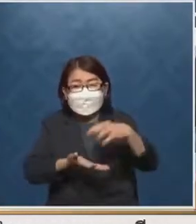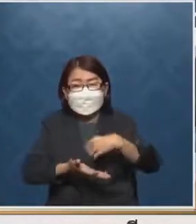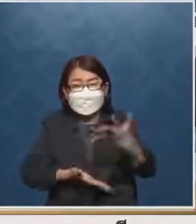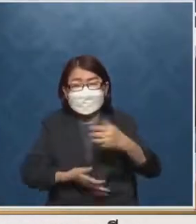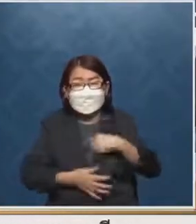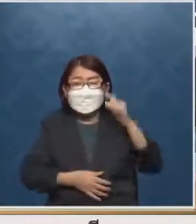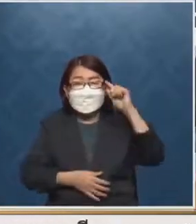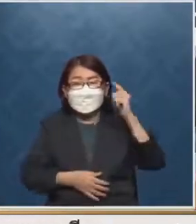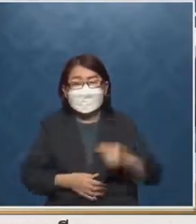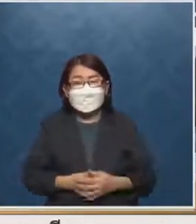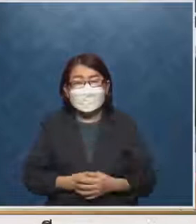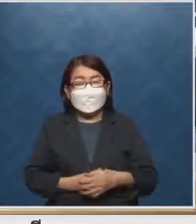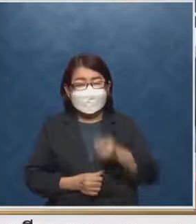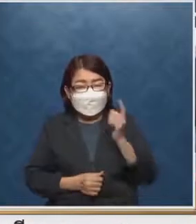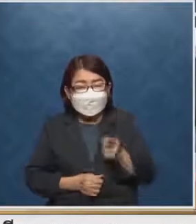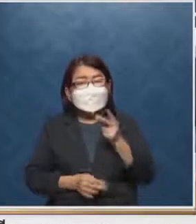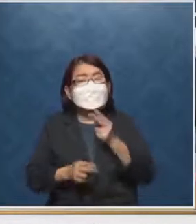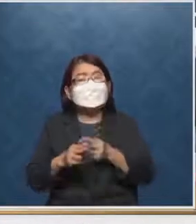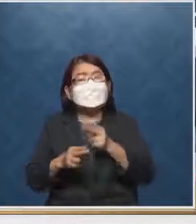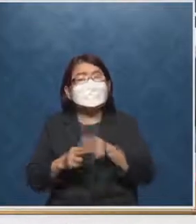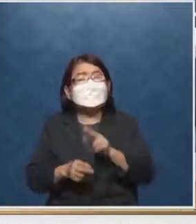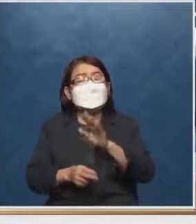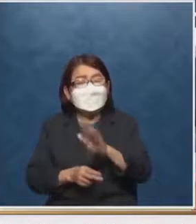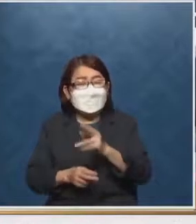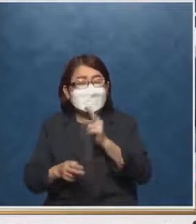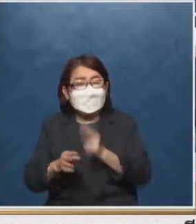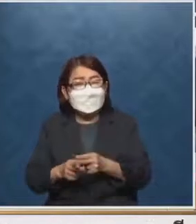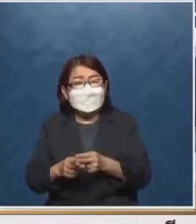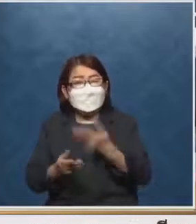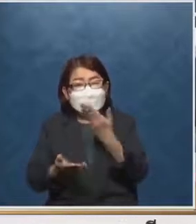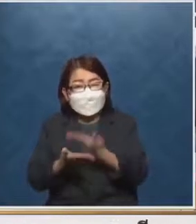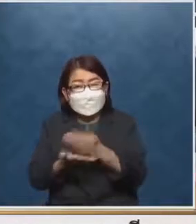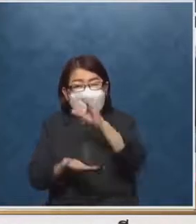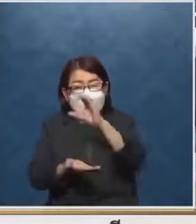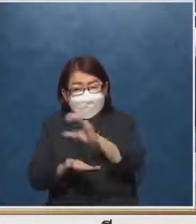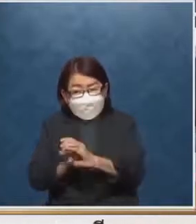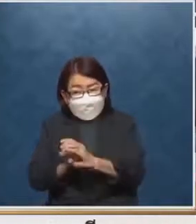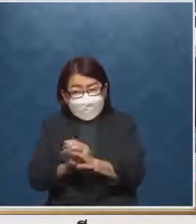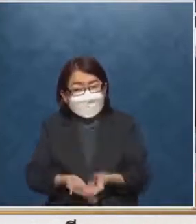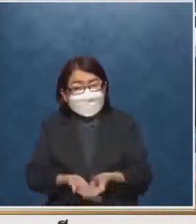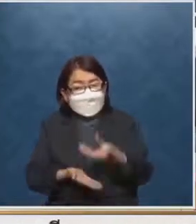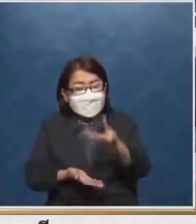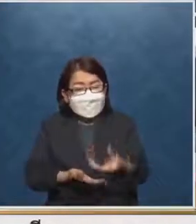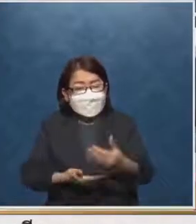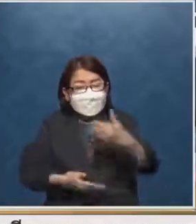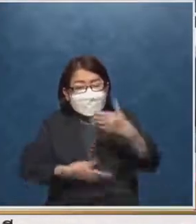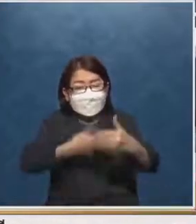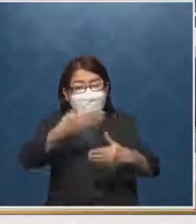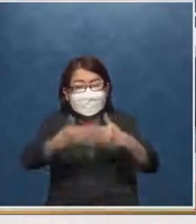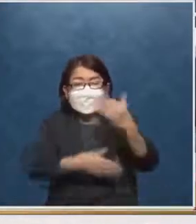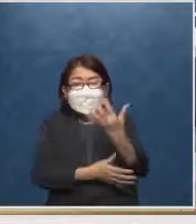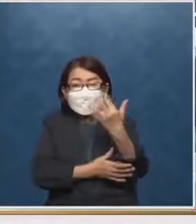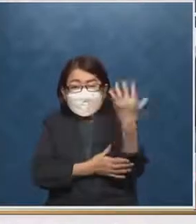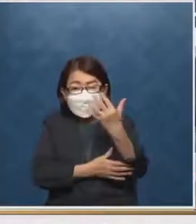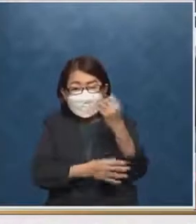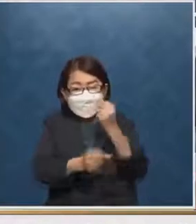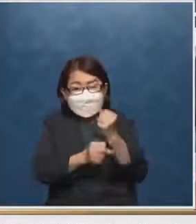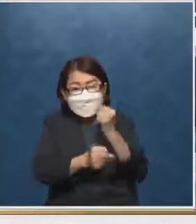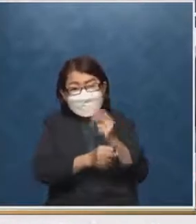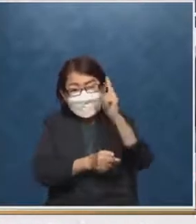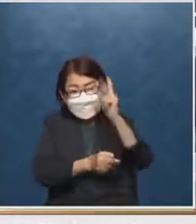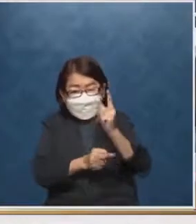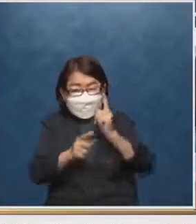ของท่านนี่ชื่อก็บอกแล้วว่ากองทุนพัฒนาสื่อปลอดภัยและสร้างสรรค์ดังนั้นผม